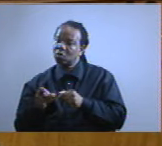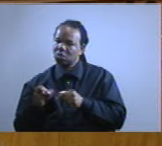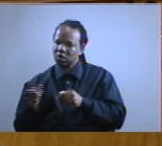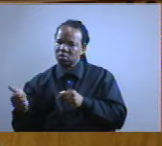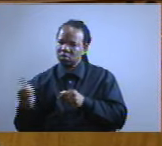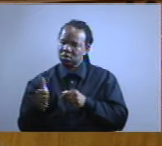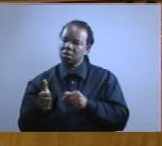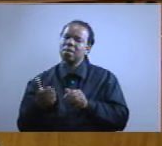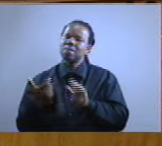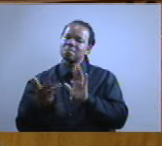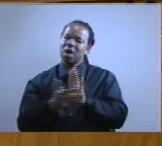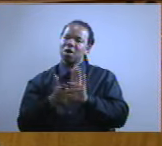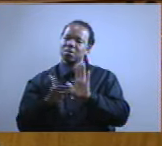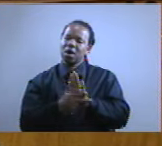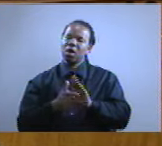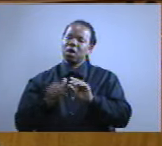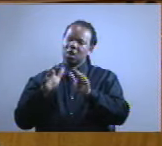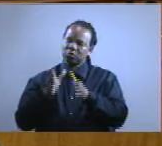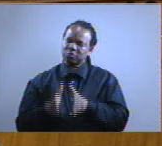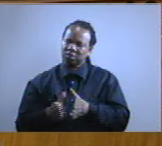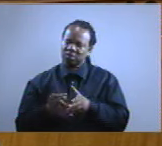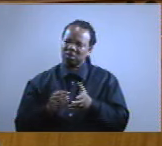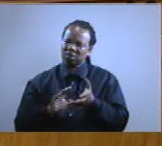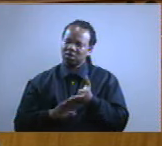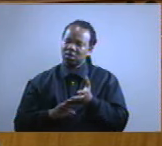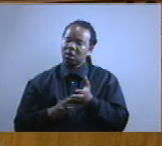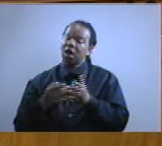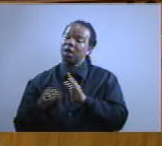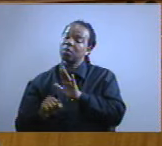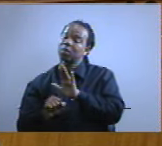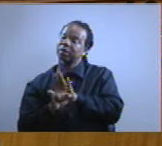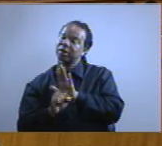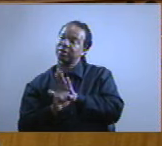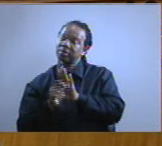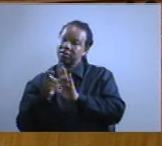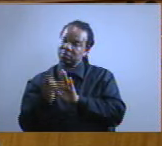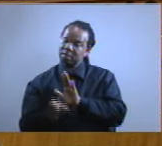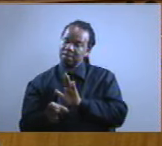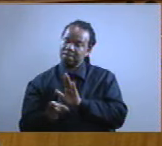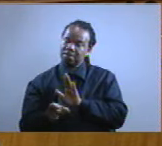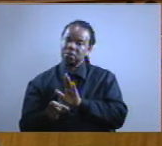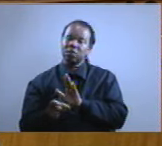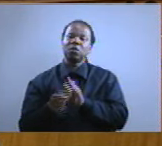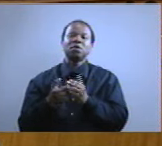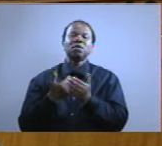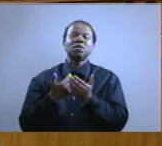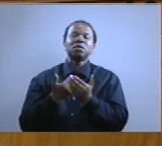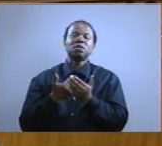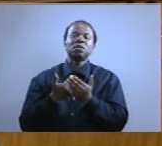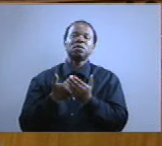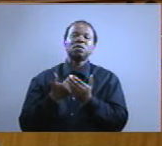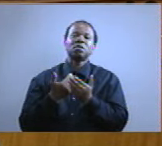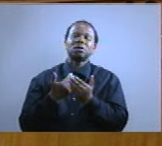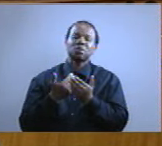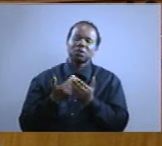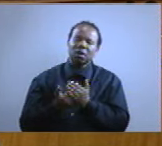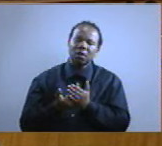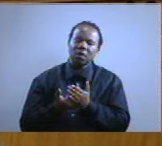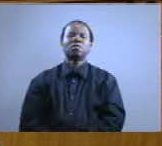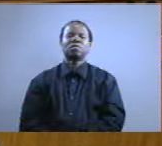ook om geskikte mense te akkrediteer, om besonderhede van voornemende taalpraktisyns na te